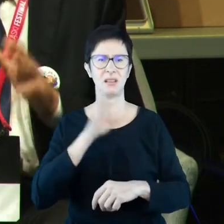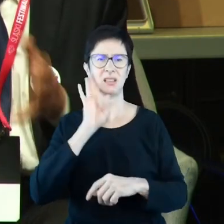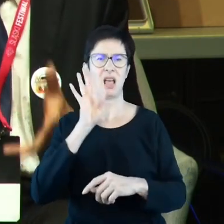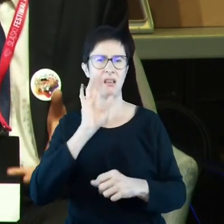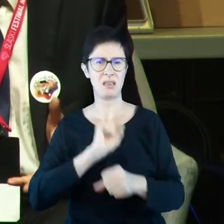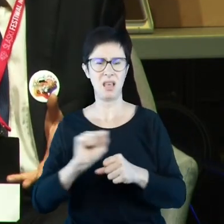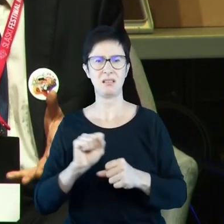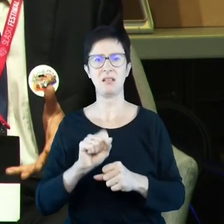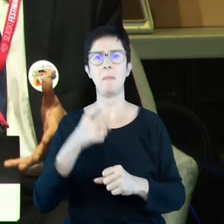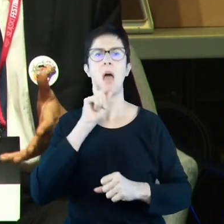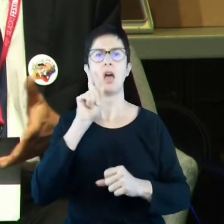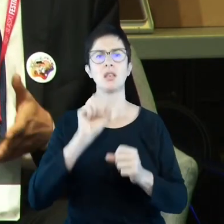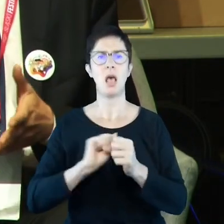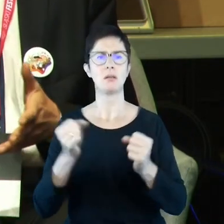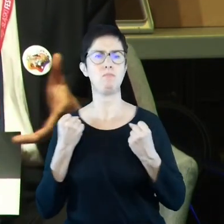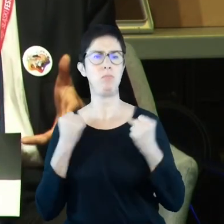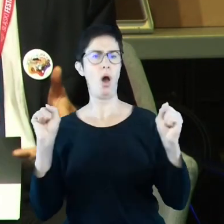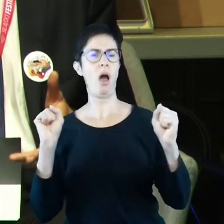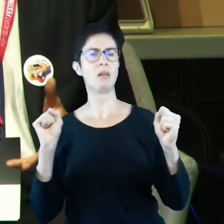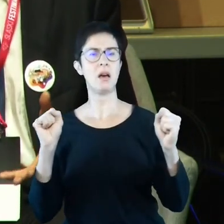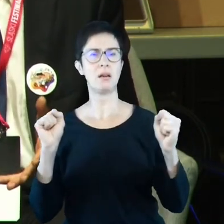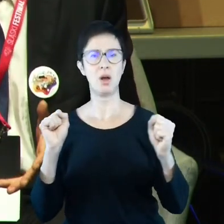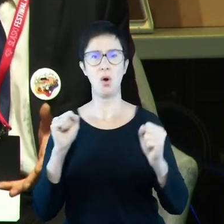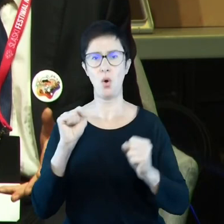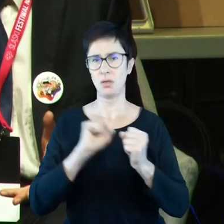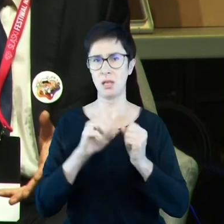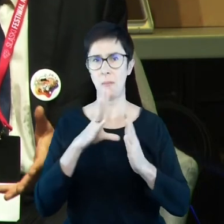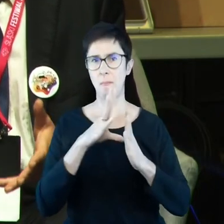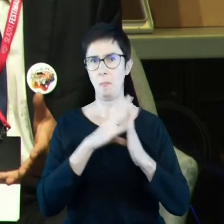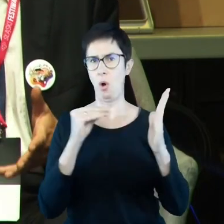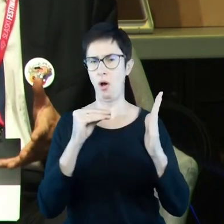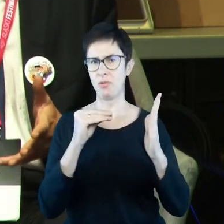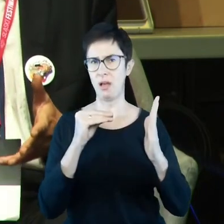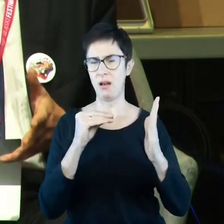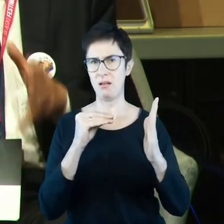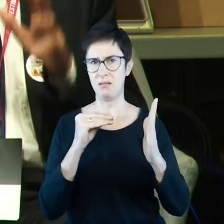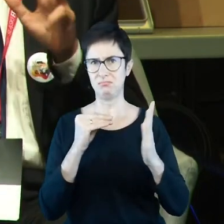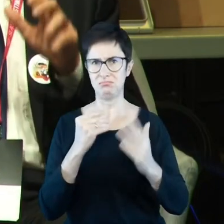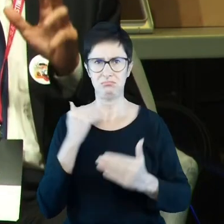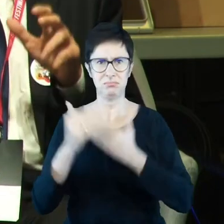bohaterstwa czy bohatera, który jest modelem tak naprawdę bardzo okrutnym, bo kiedy poprzyglądamy się